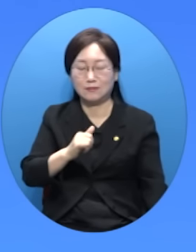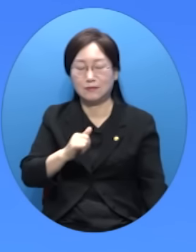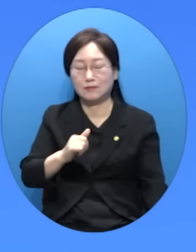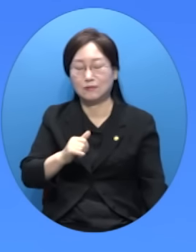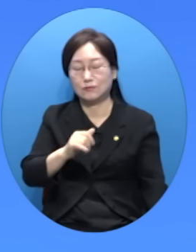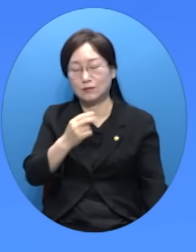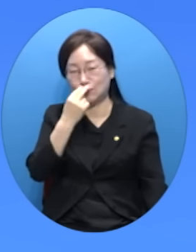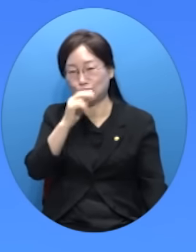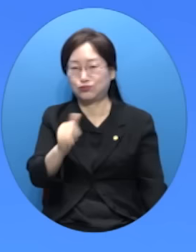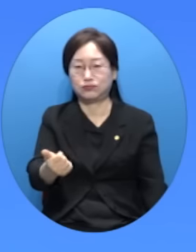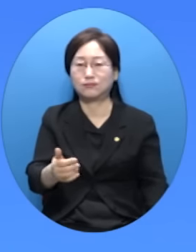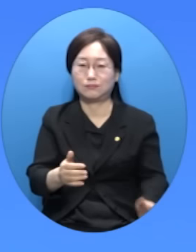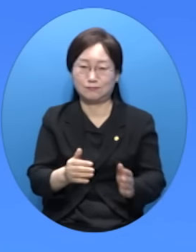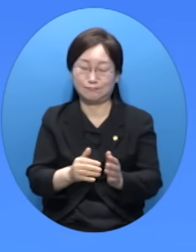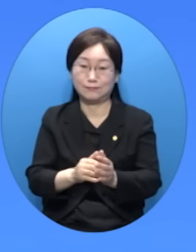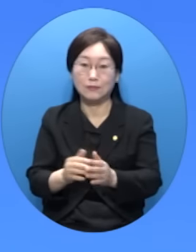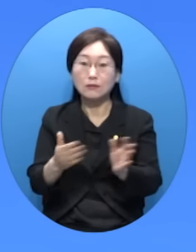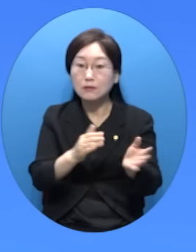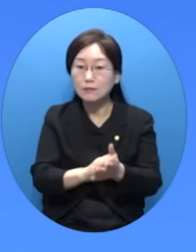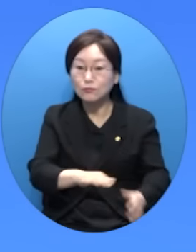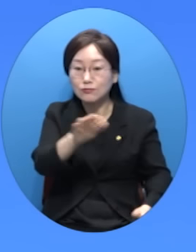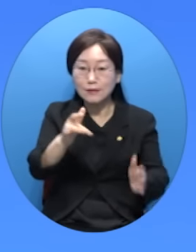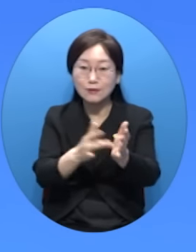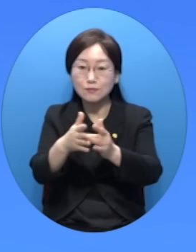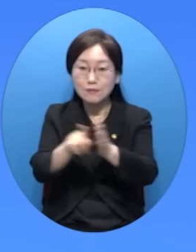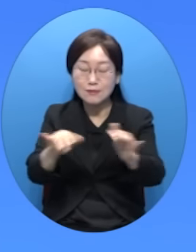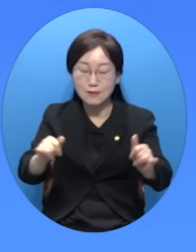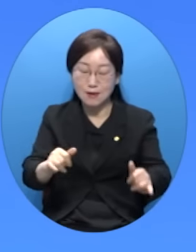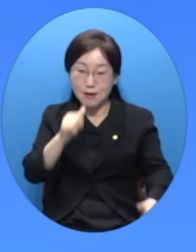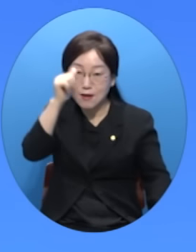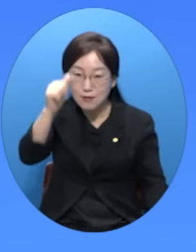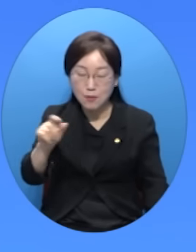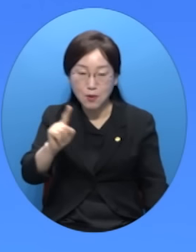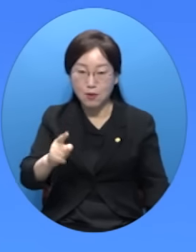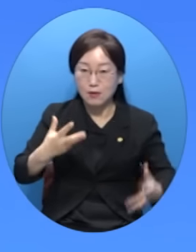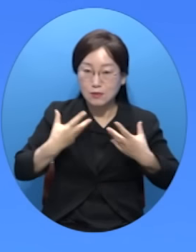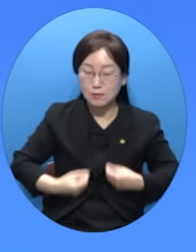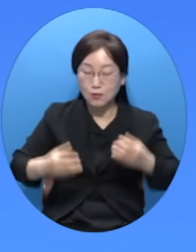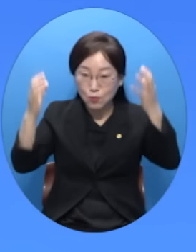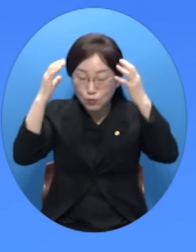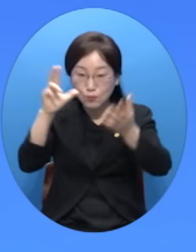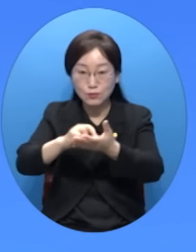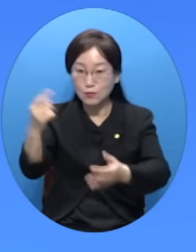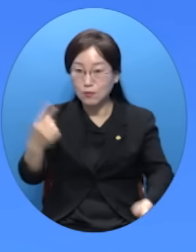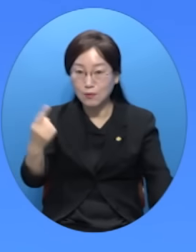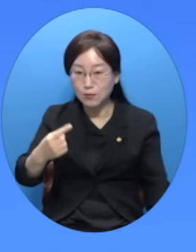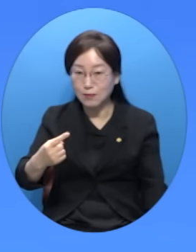포기하기까지 합니다. 그러나 우리 신앙인들은 절대로 어떤 절망과 고통과 문제가 다가와도